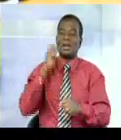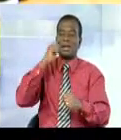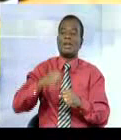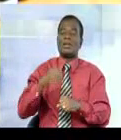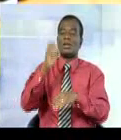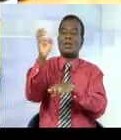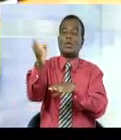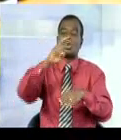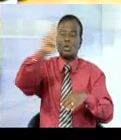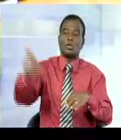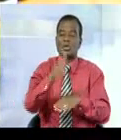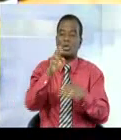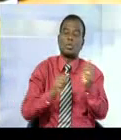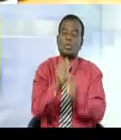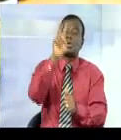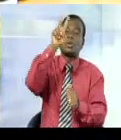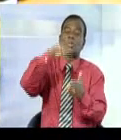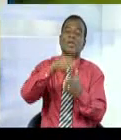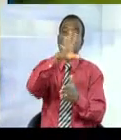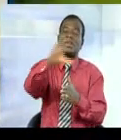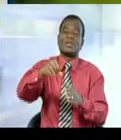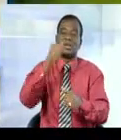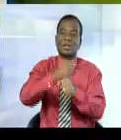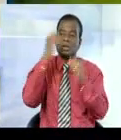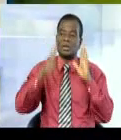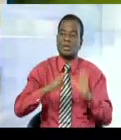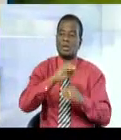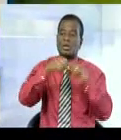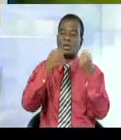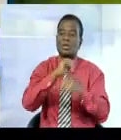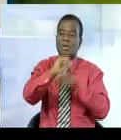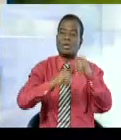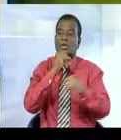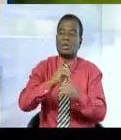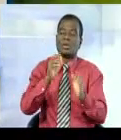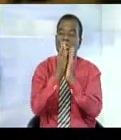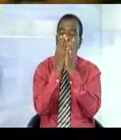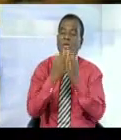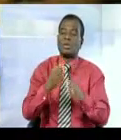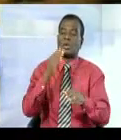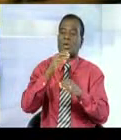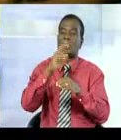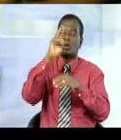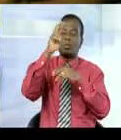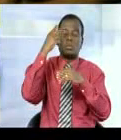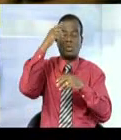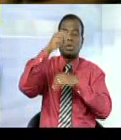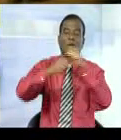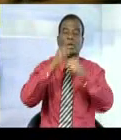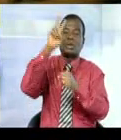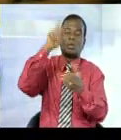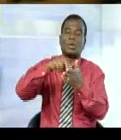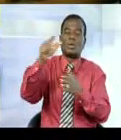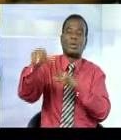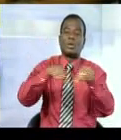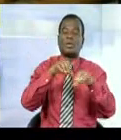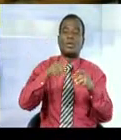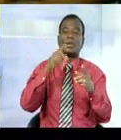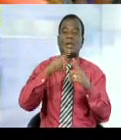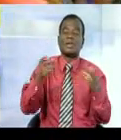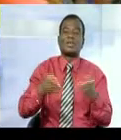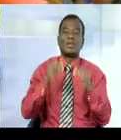emploie plus de 1500 travailleurs. Le Salon international du livre d'Abidjan, édition 2013, se tiendra